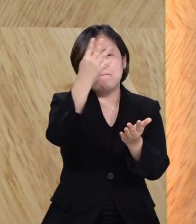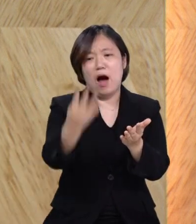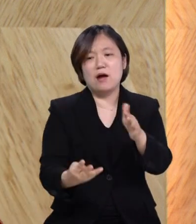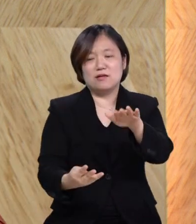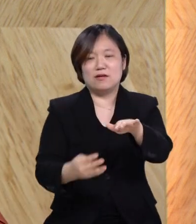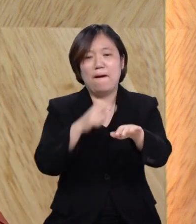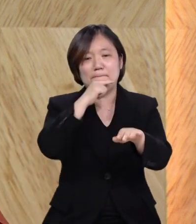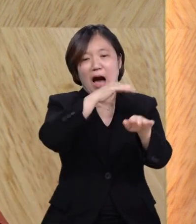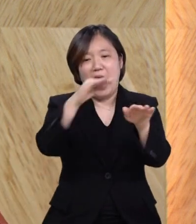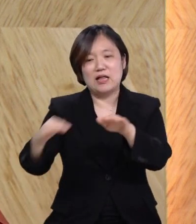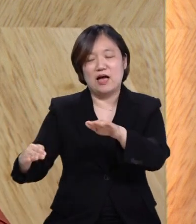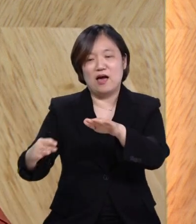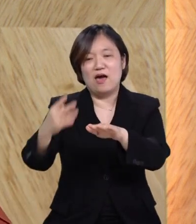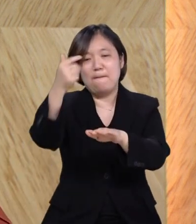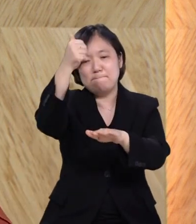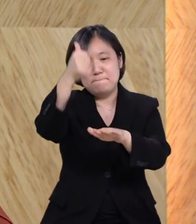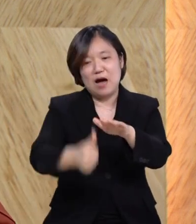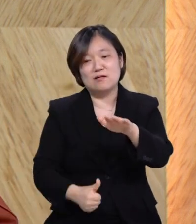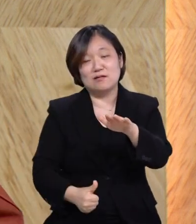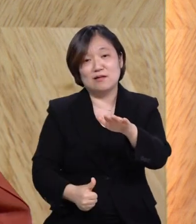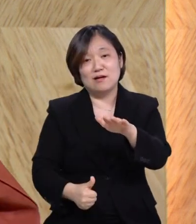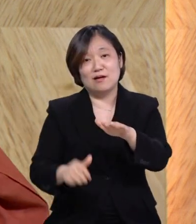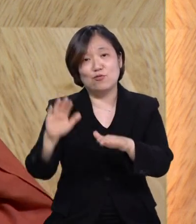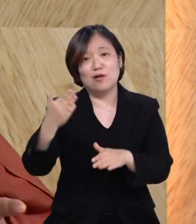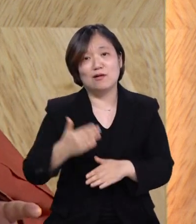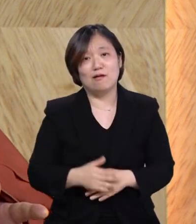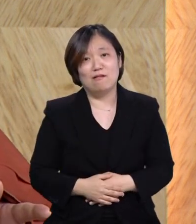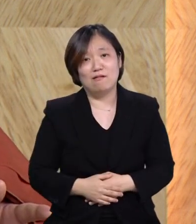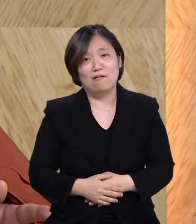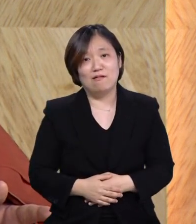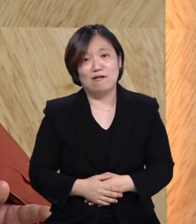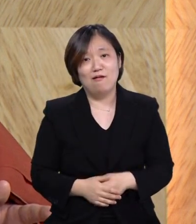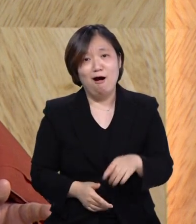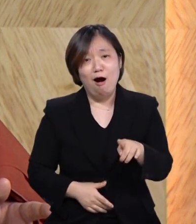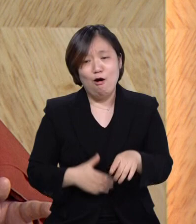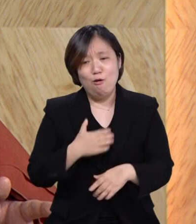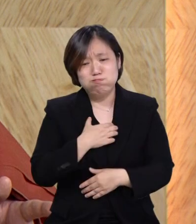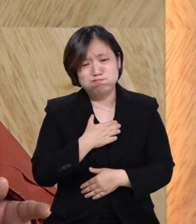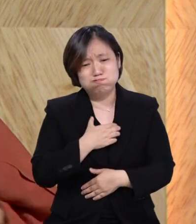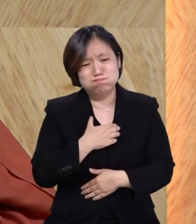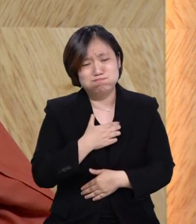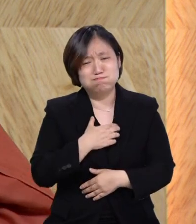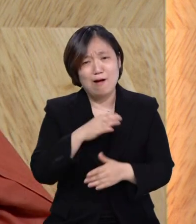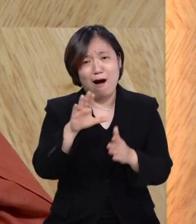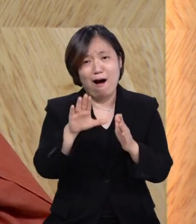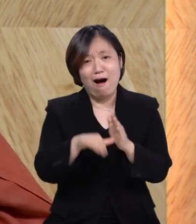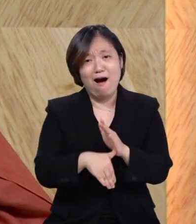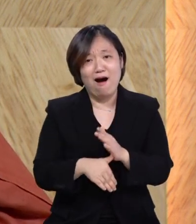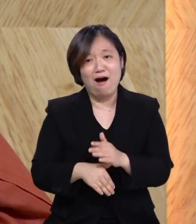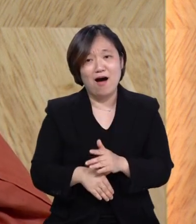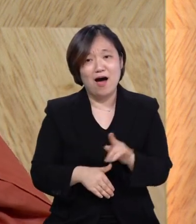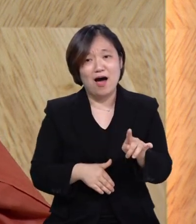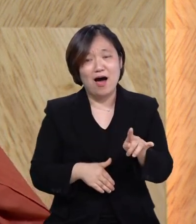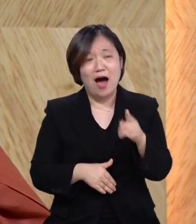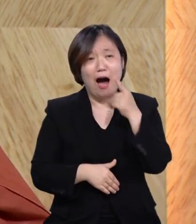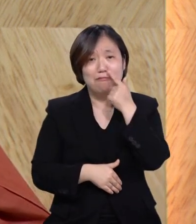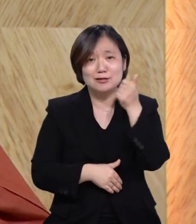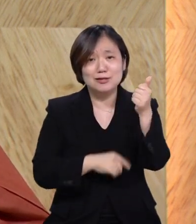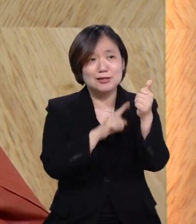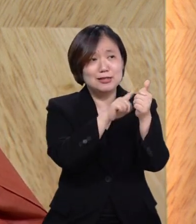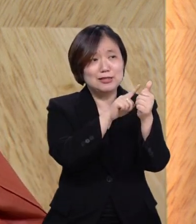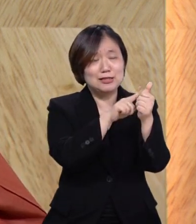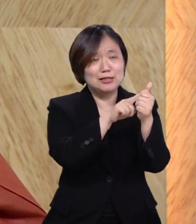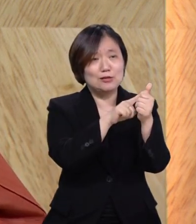풍덩하고 이제 바닷물에 빠졌는데이 위급한 상황에 정말 선장이었던